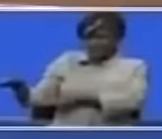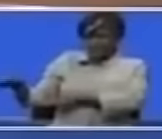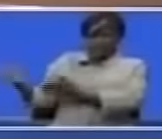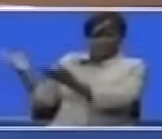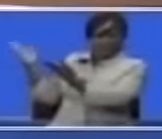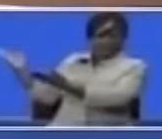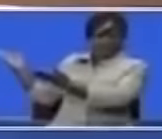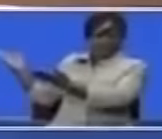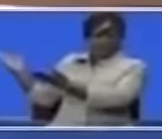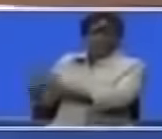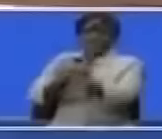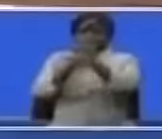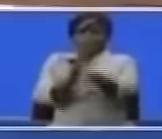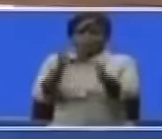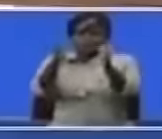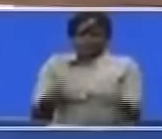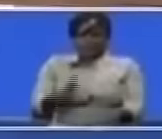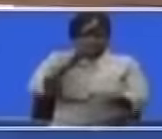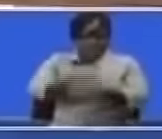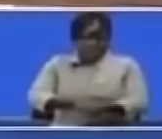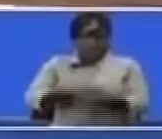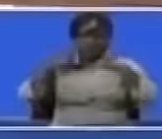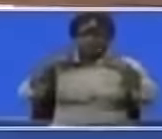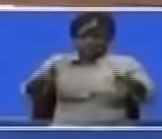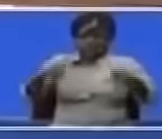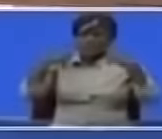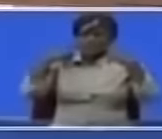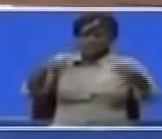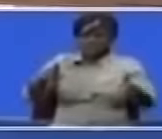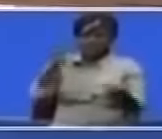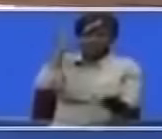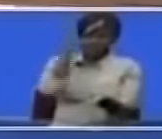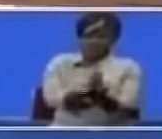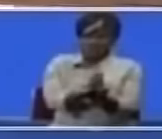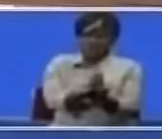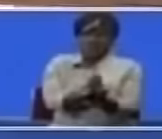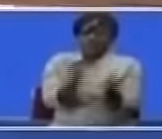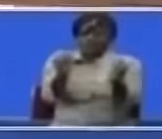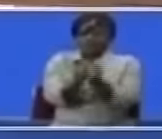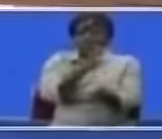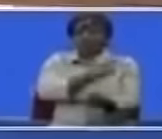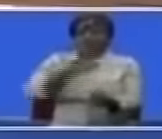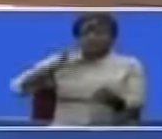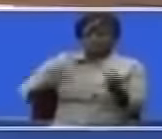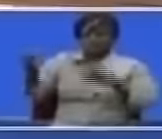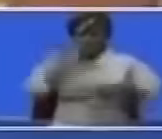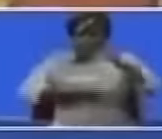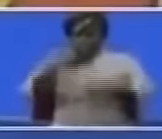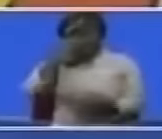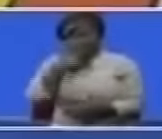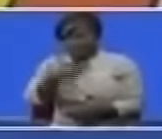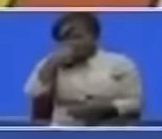ndipo sehemu ambayo wanahabari tutakuwa tunapokea matokeo kamili ambayo yamehakikiwa na tume ya uchaguzi hapa nchini